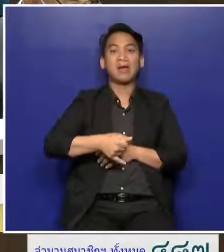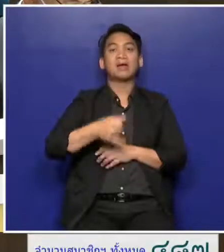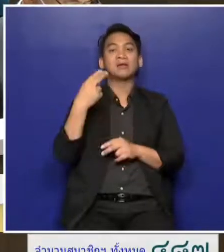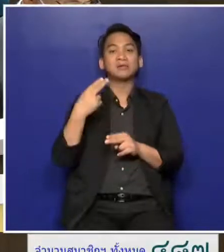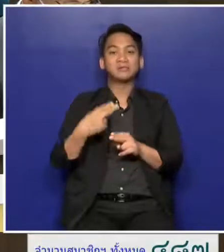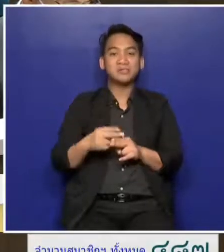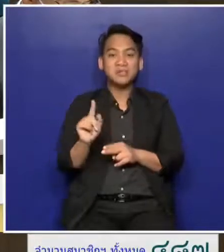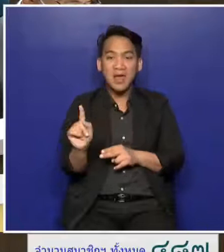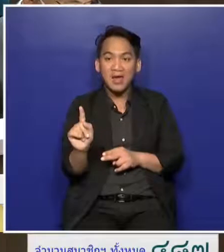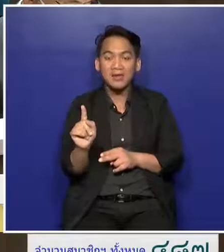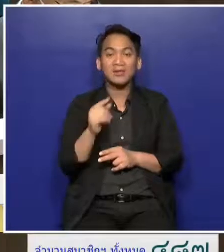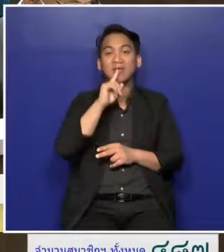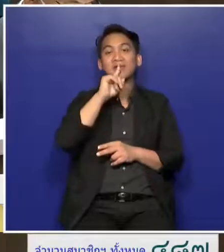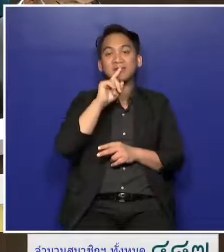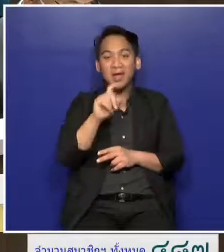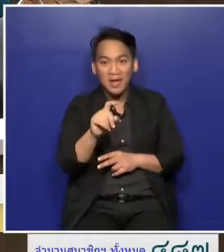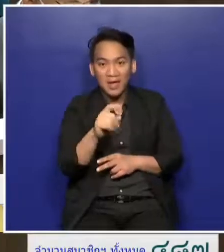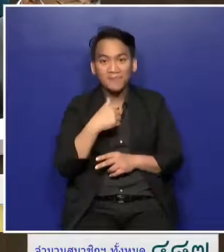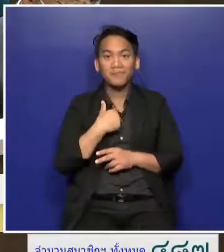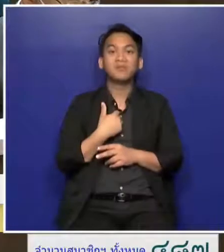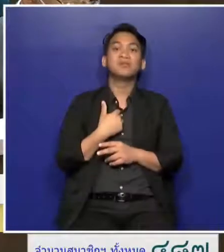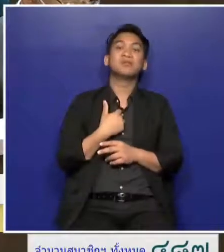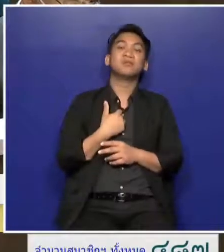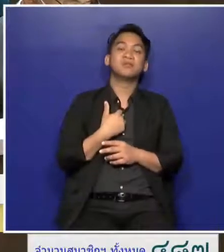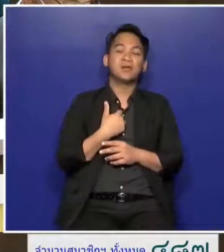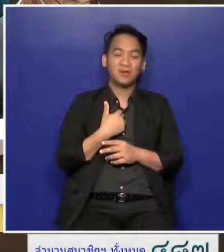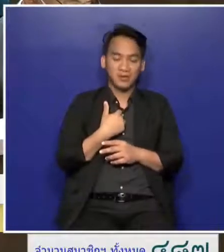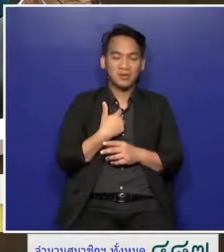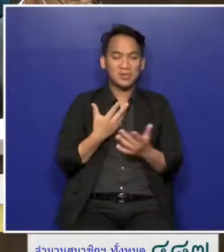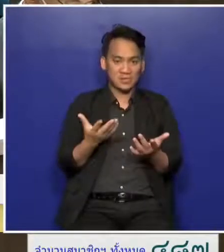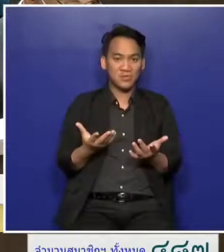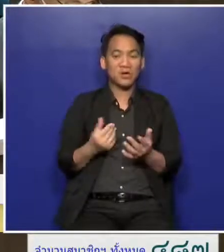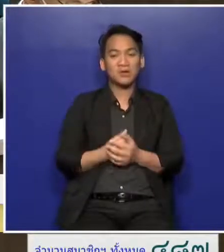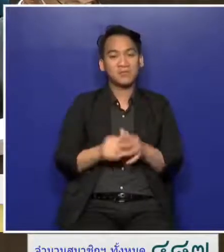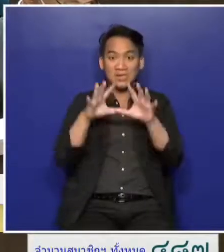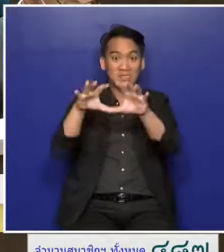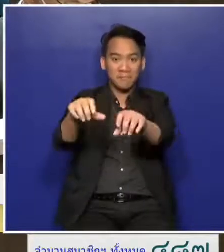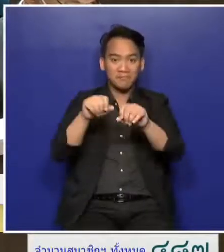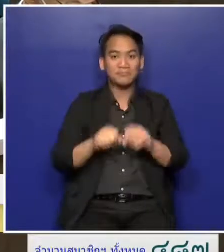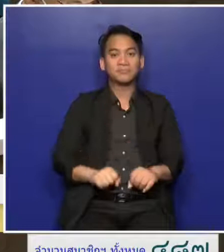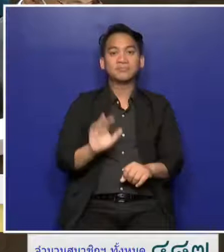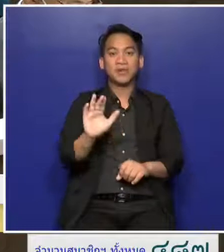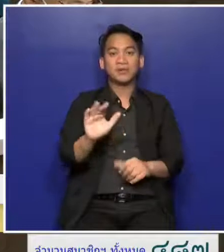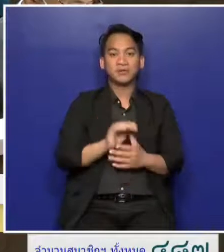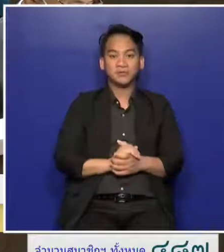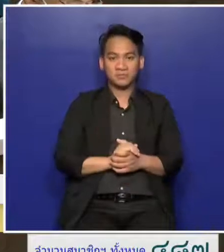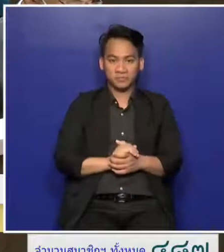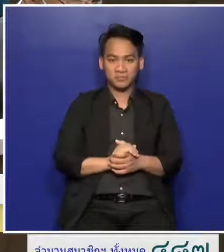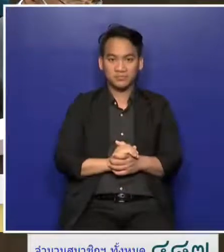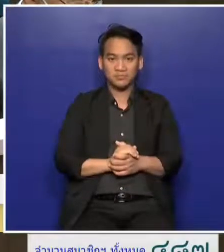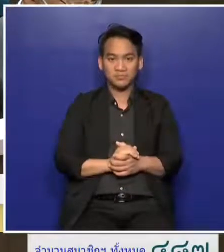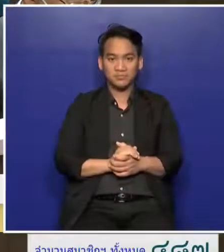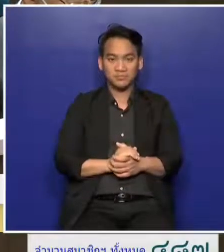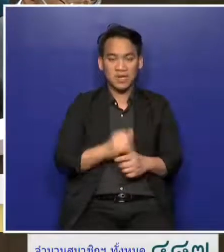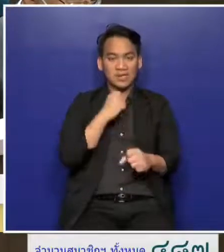อย่างรักกุมแล้วก็บอกเขาว่าจะตำเริญการ MOU